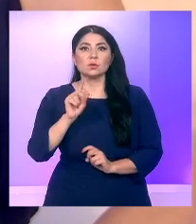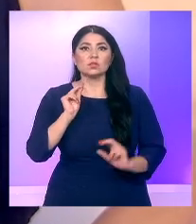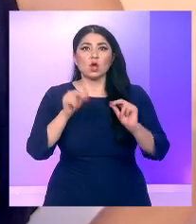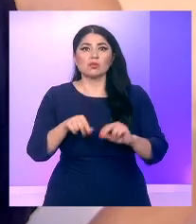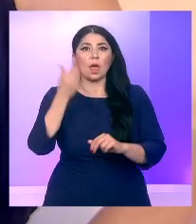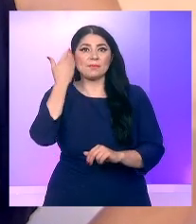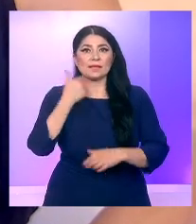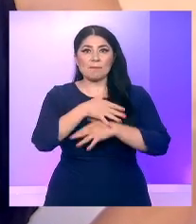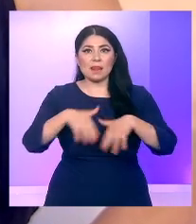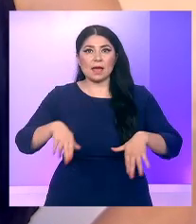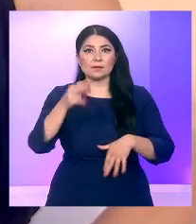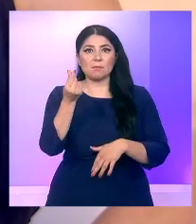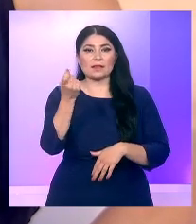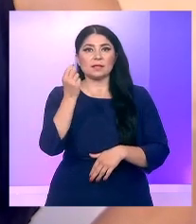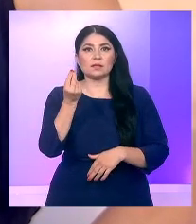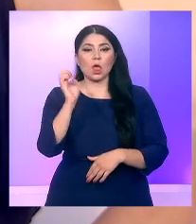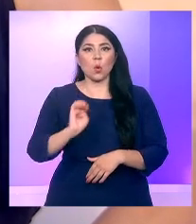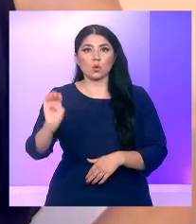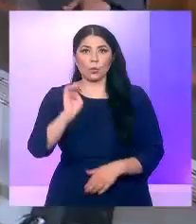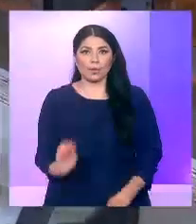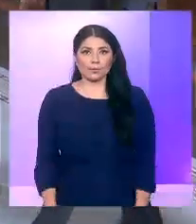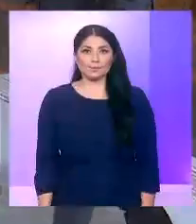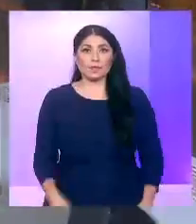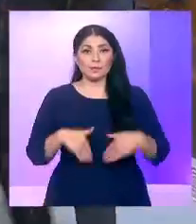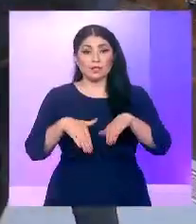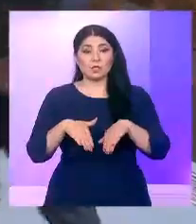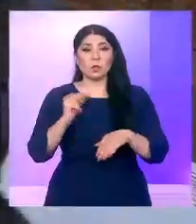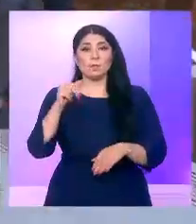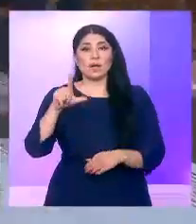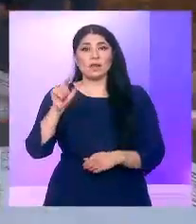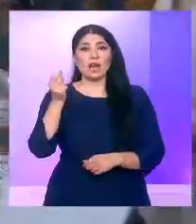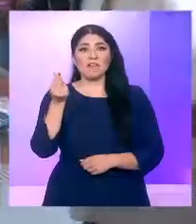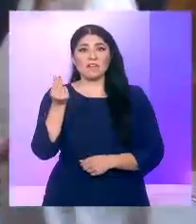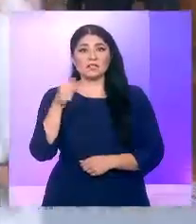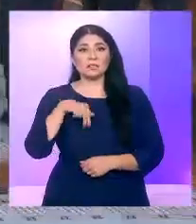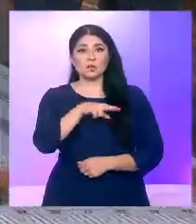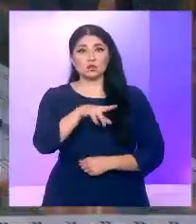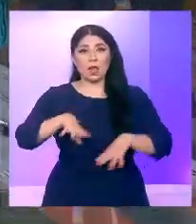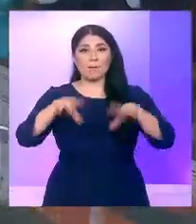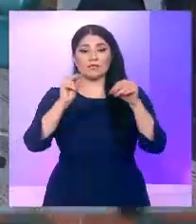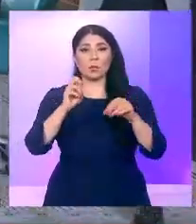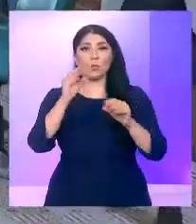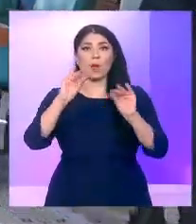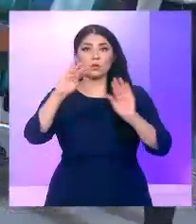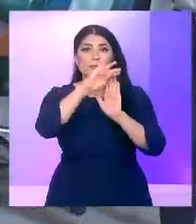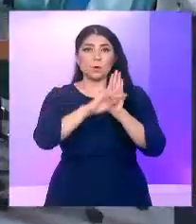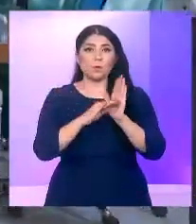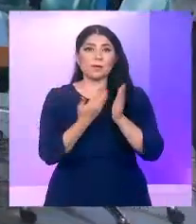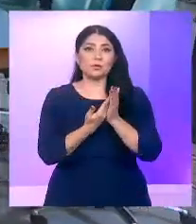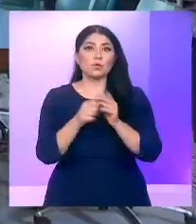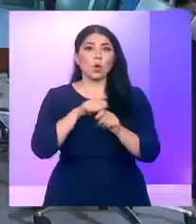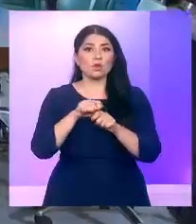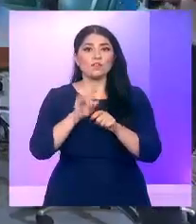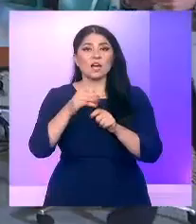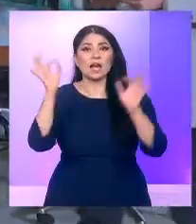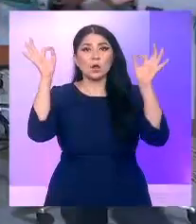europeni. Ministrul liberal al finanțelor merge la Palatul Victoria cu un set nou de măsuri, printre care reducerea cu 20% a numărului